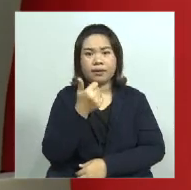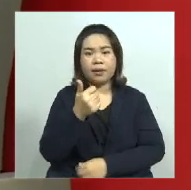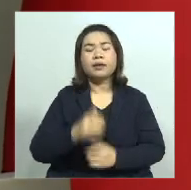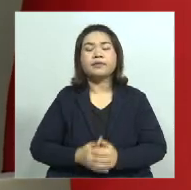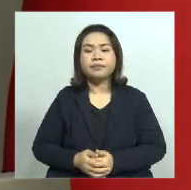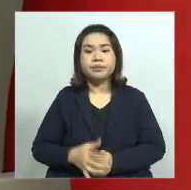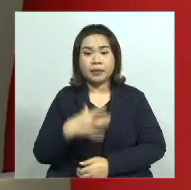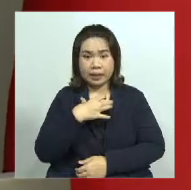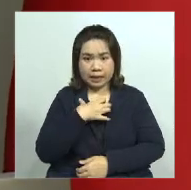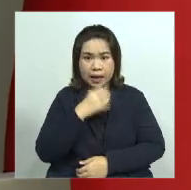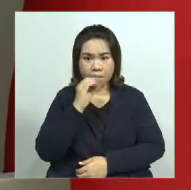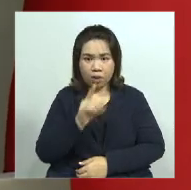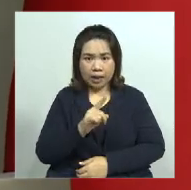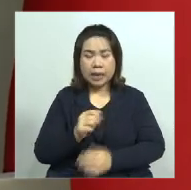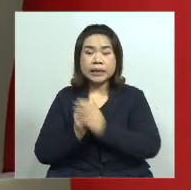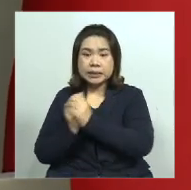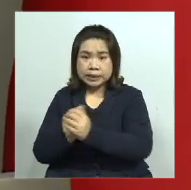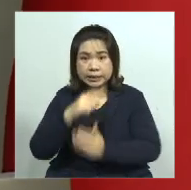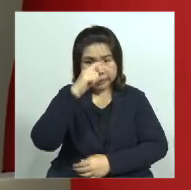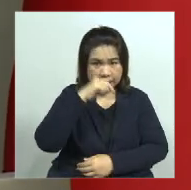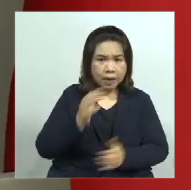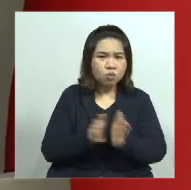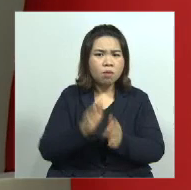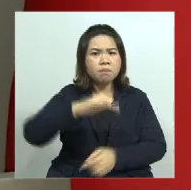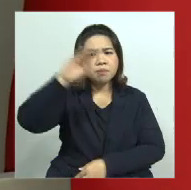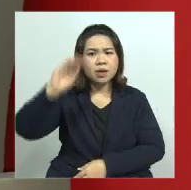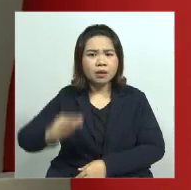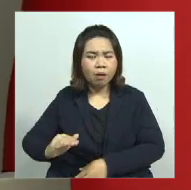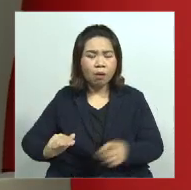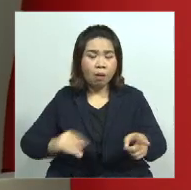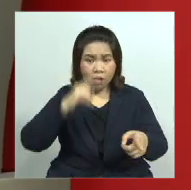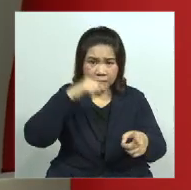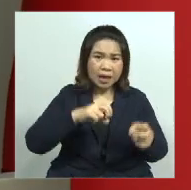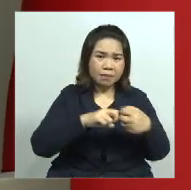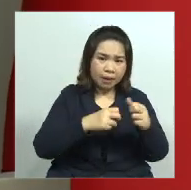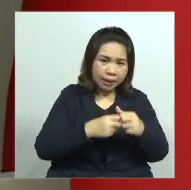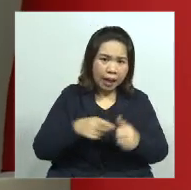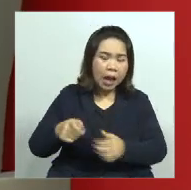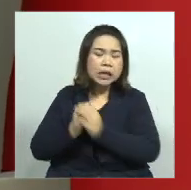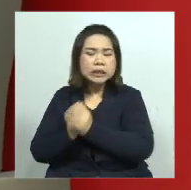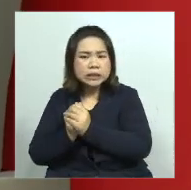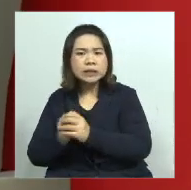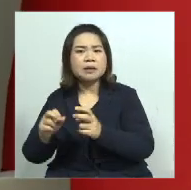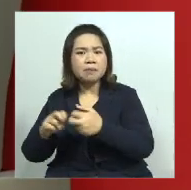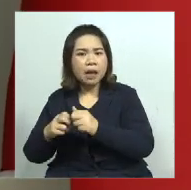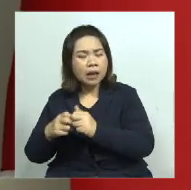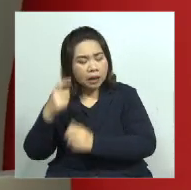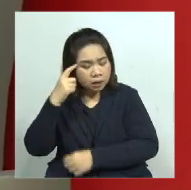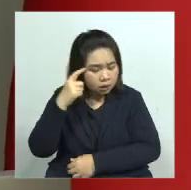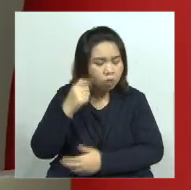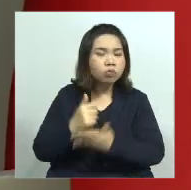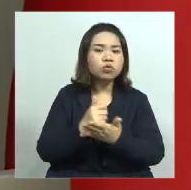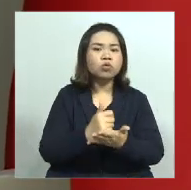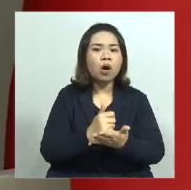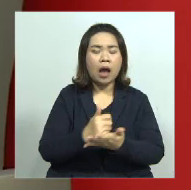ก็อยากเน้นย้ำว่าจีนกับไทยเราเป็นพี่น้องกันความยากลำบากของเมืองไทยก็เป็นความยากลำบากของจีนความยากลำบากของ